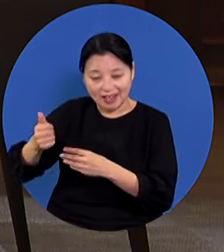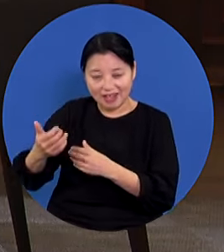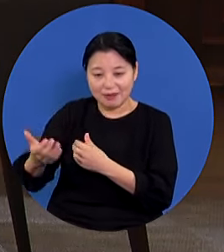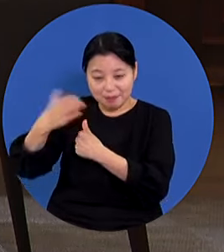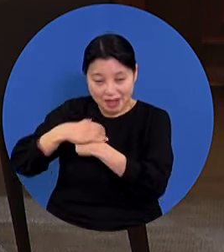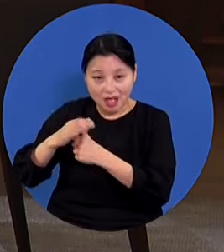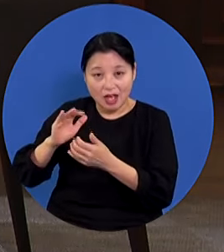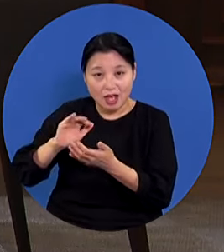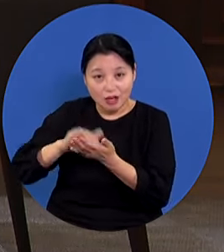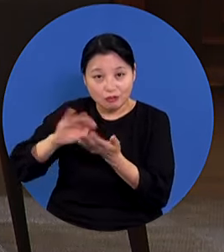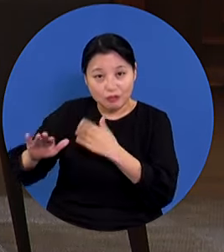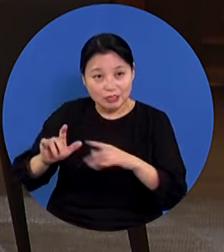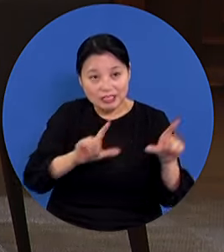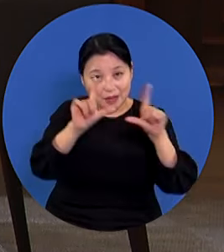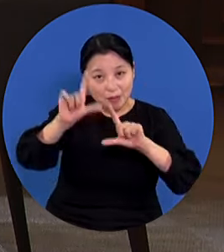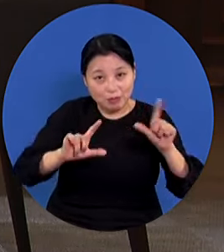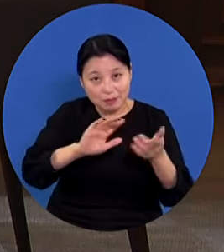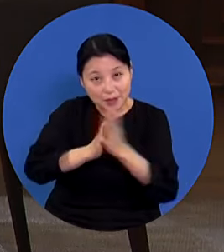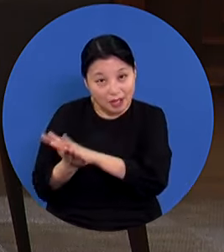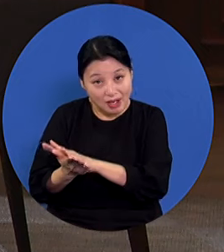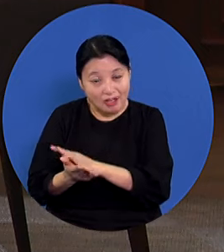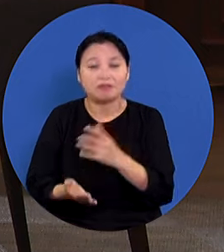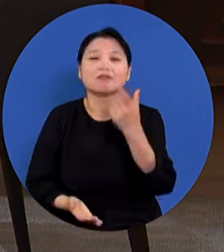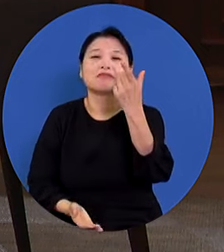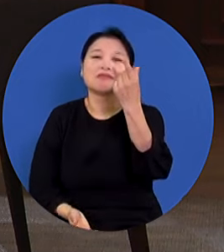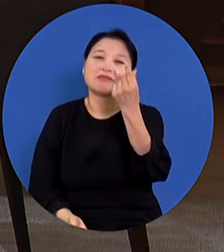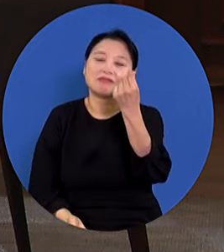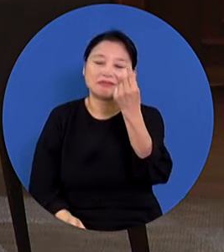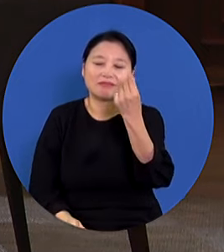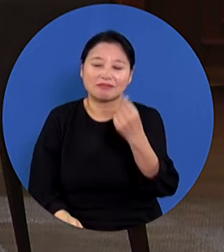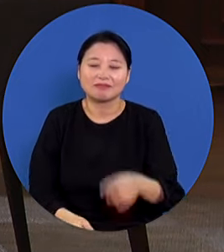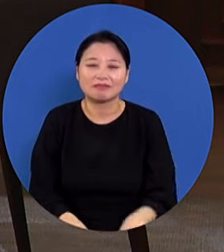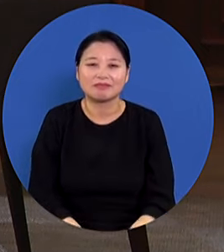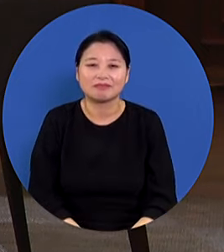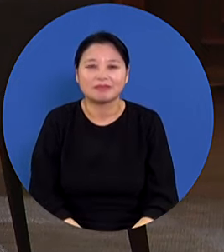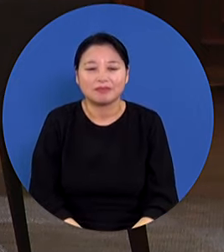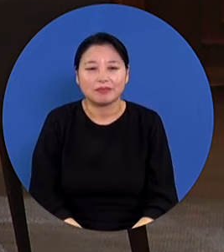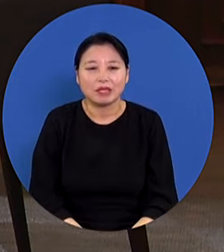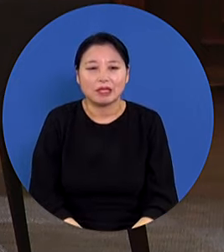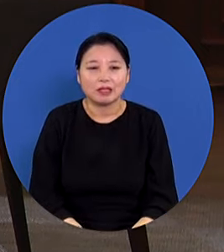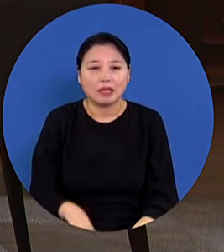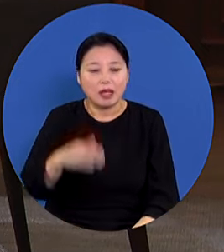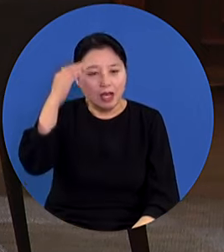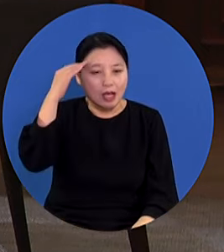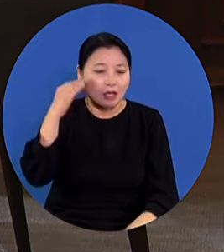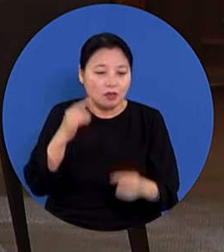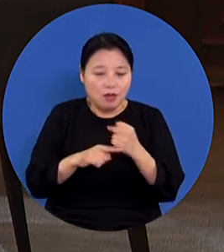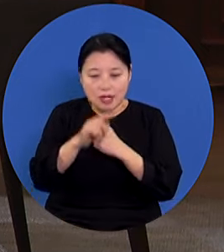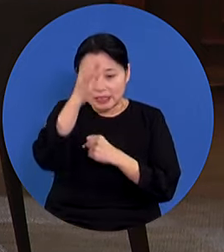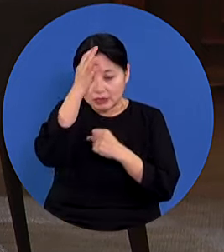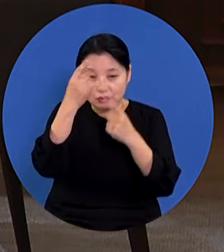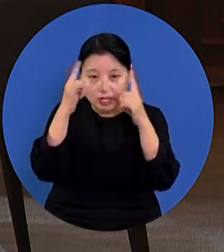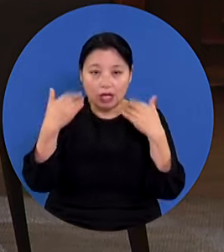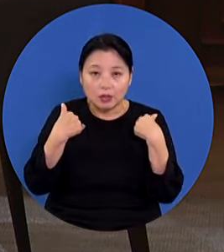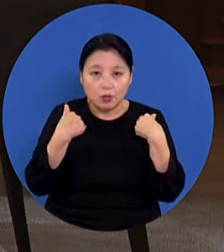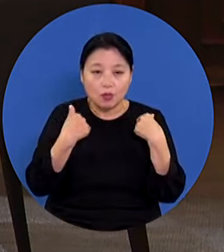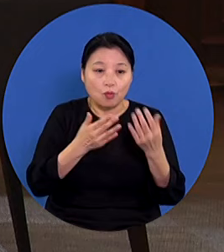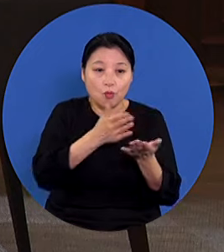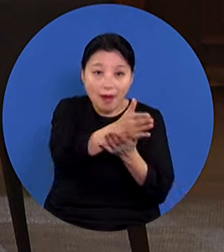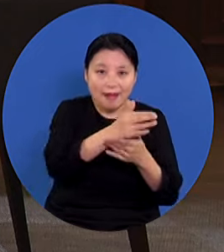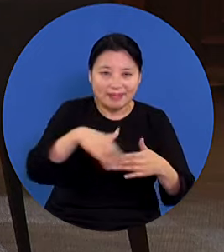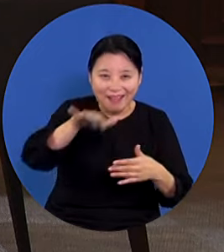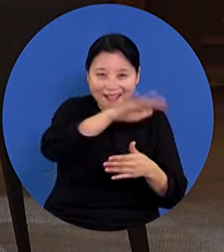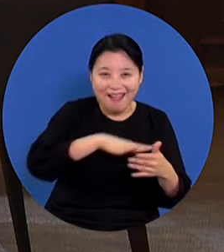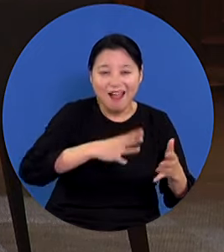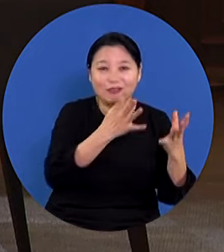예 뭐 예예예 맞습니다. 예예. 예. 그리고 카이스트는 모든 전공이 다 이과잖아요.